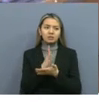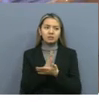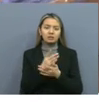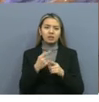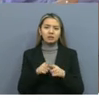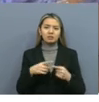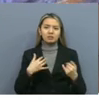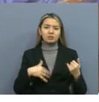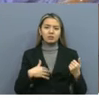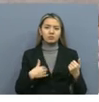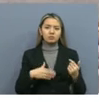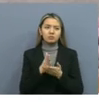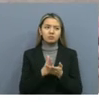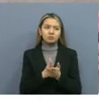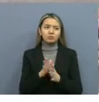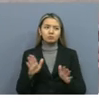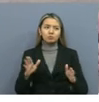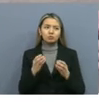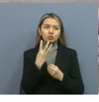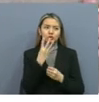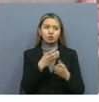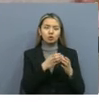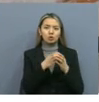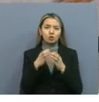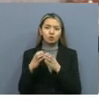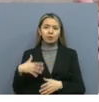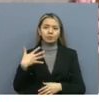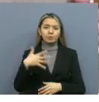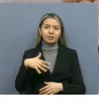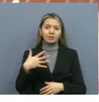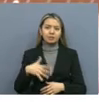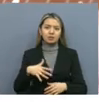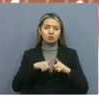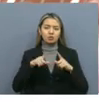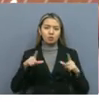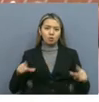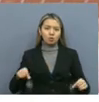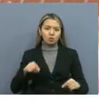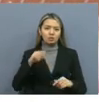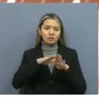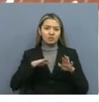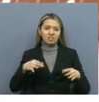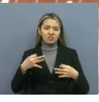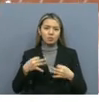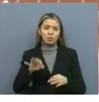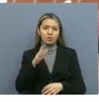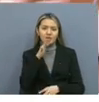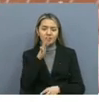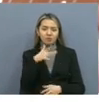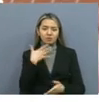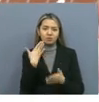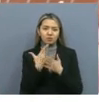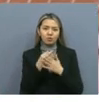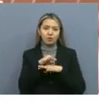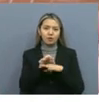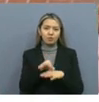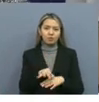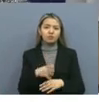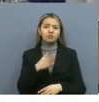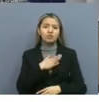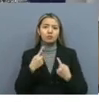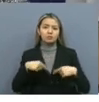домбыра үйірмесі. Үйірмеде 4 топта 50-ден астам мектеп оқушысы сабақтан тыс уақыттарын тиімді өткізуде. Біздің